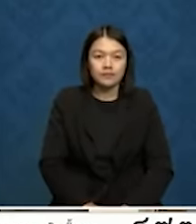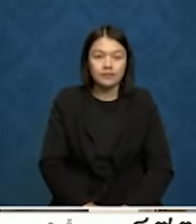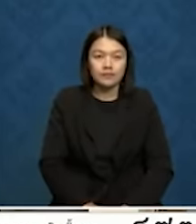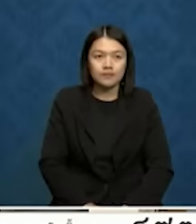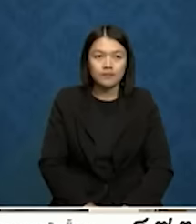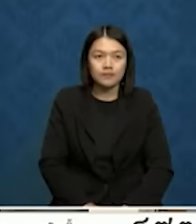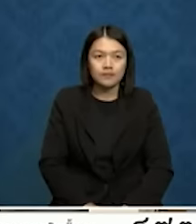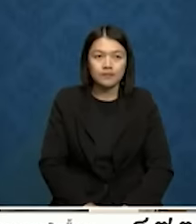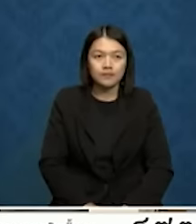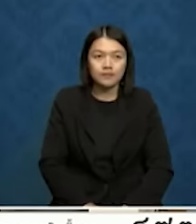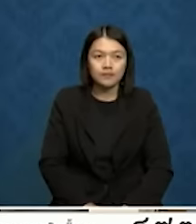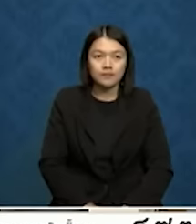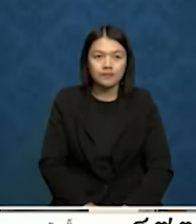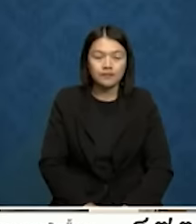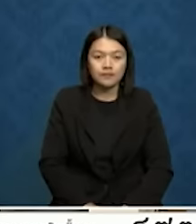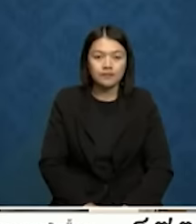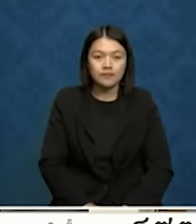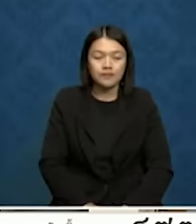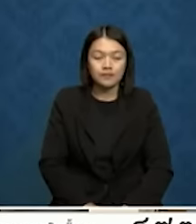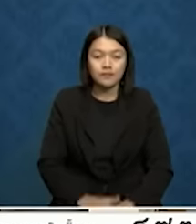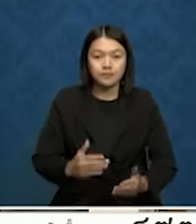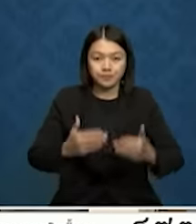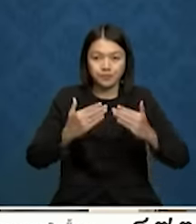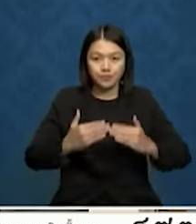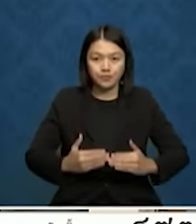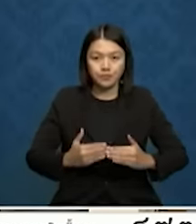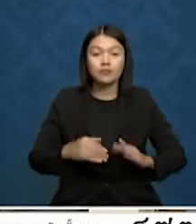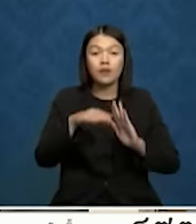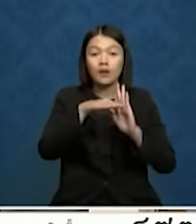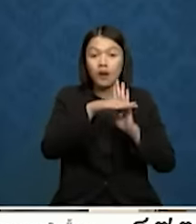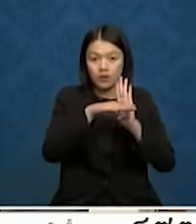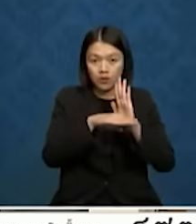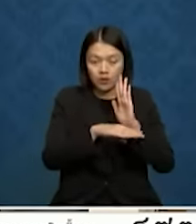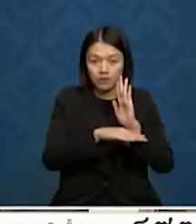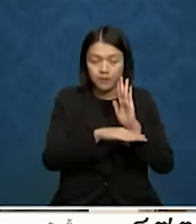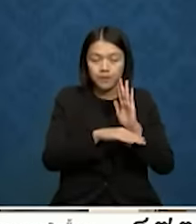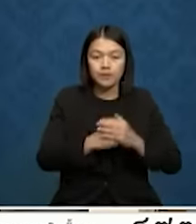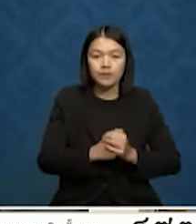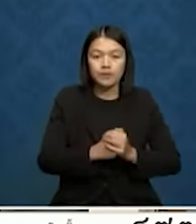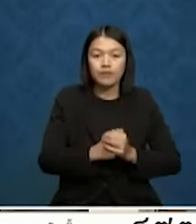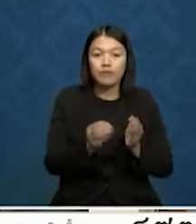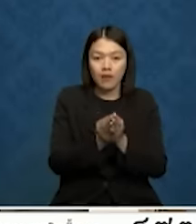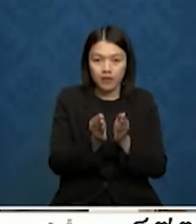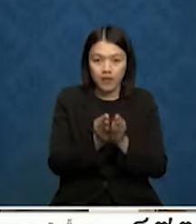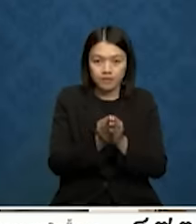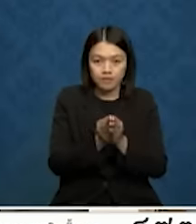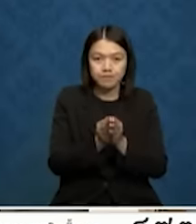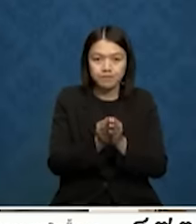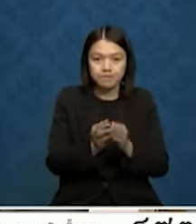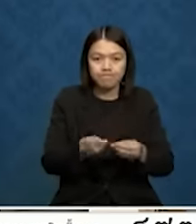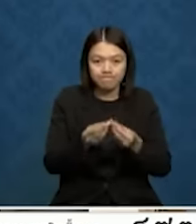ต่อไปนะครับก็จะเป็นขั้นตอนการลงคะแนนนะครับ